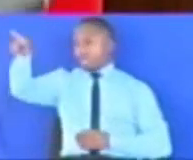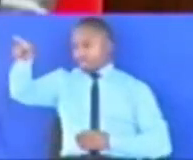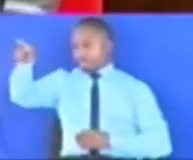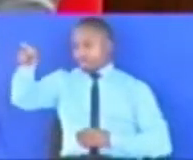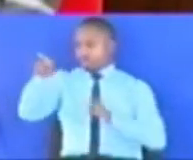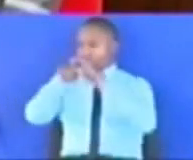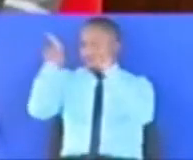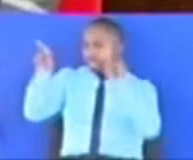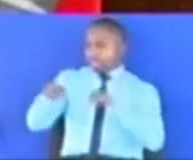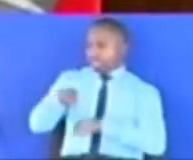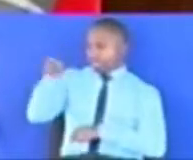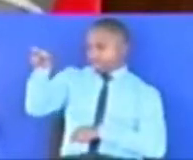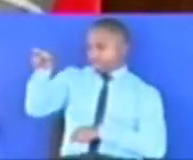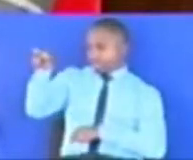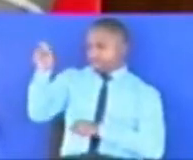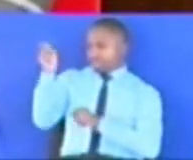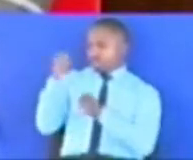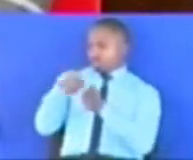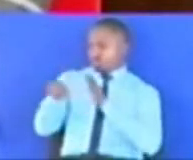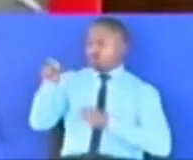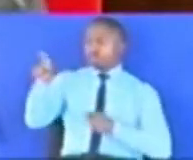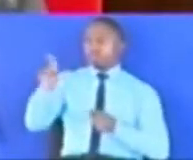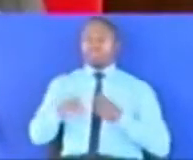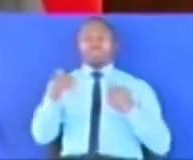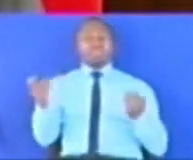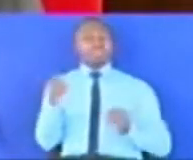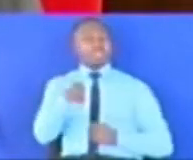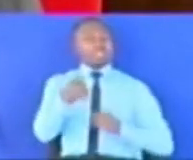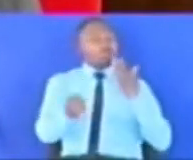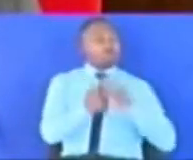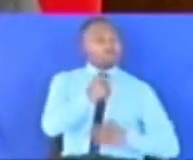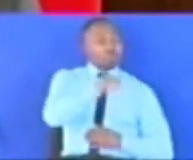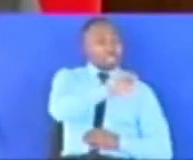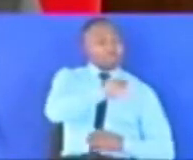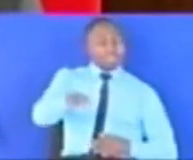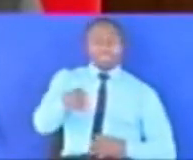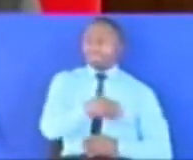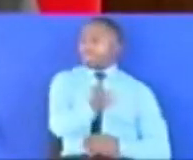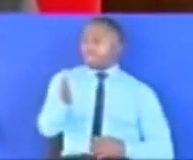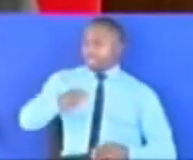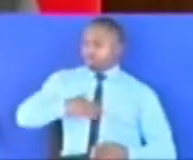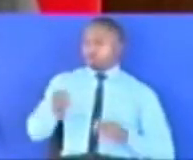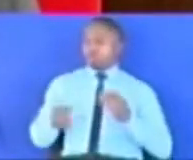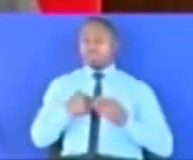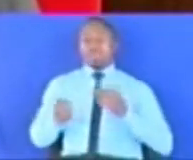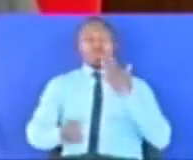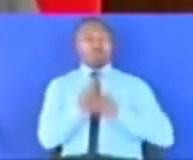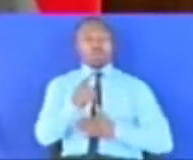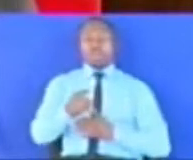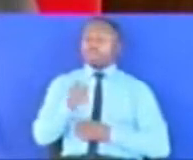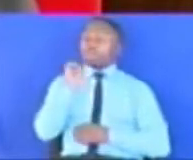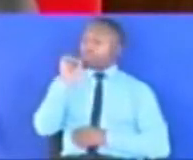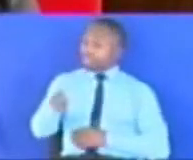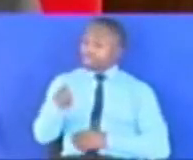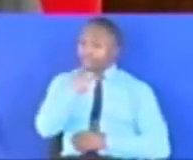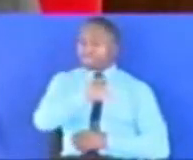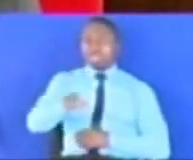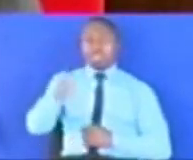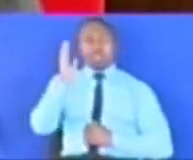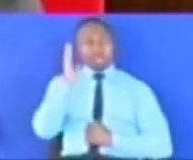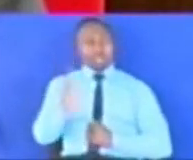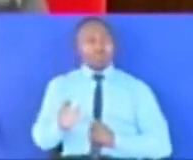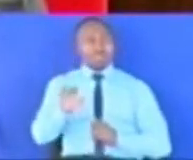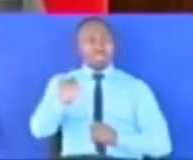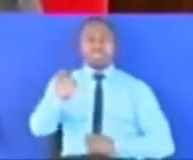dirisha lile pale uende ukapate. Hiyo imetokea kwenye mazingira yetu. Mimi natoka Kalenga, mazingira yako hivyo,